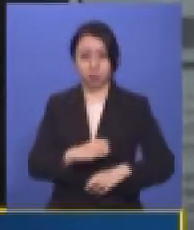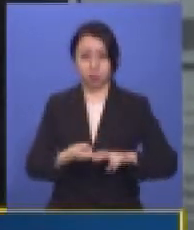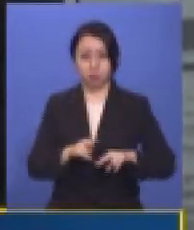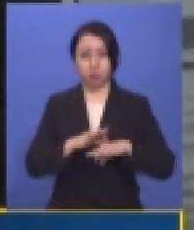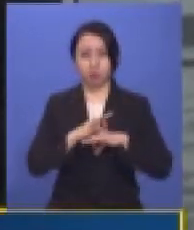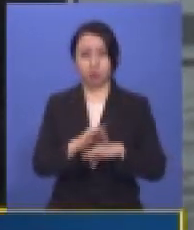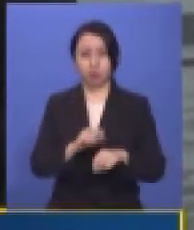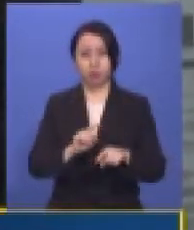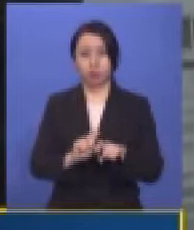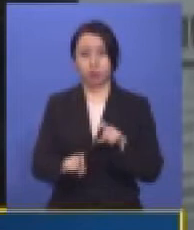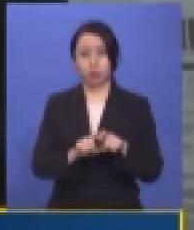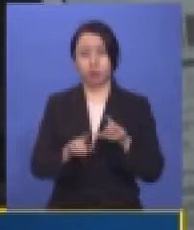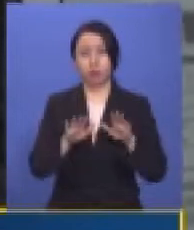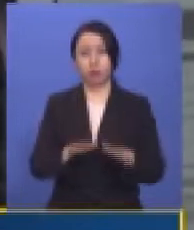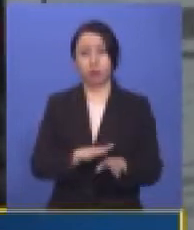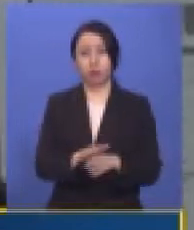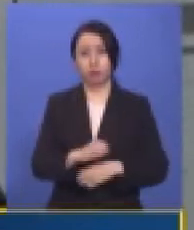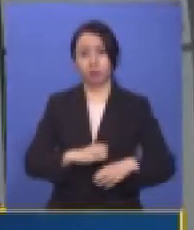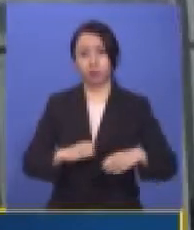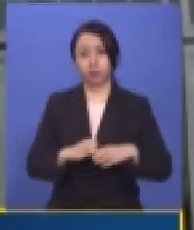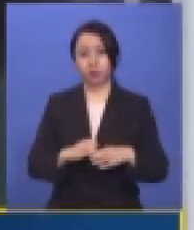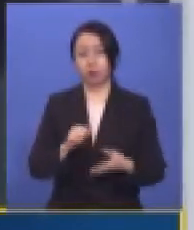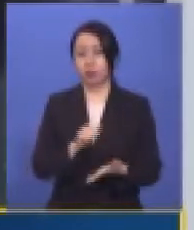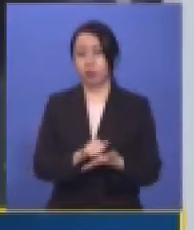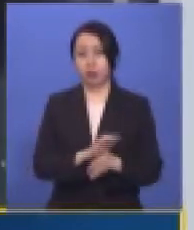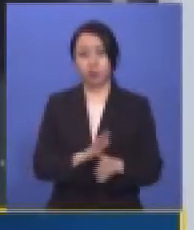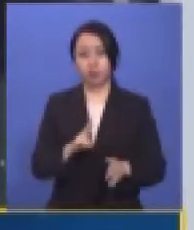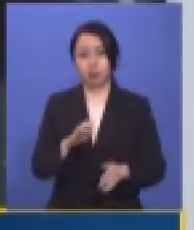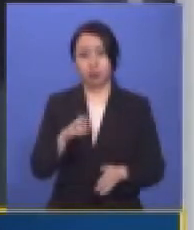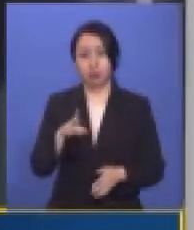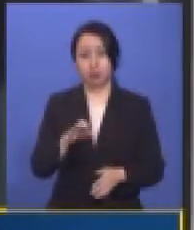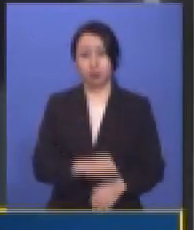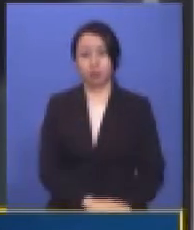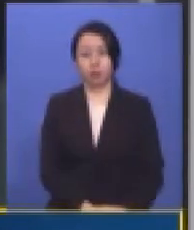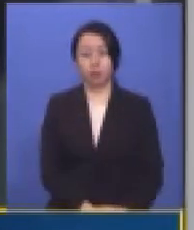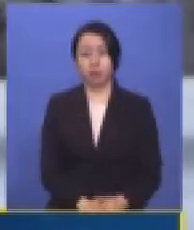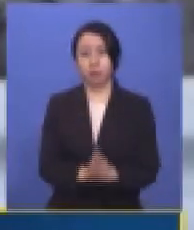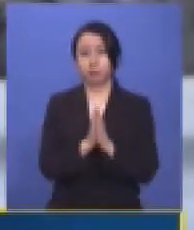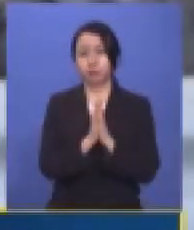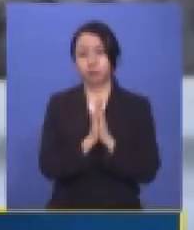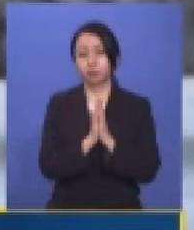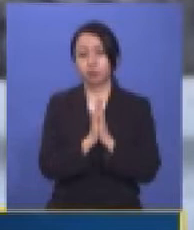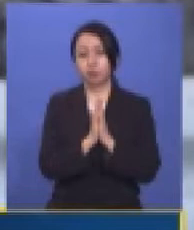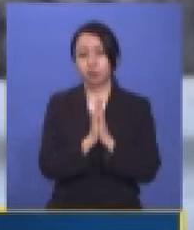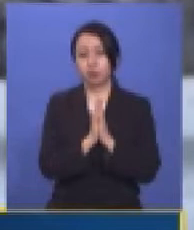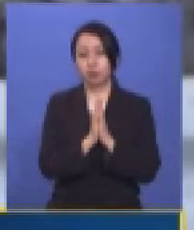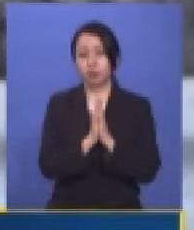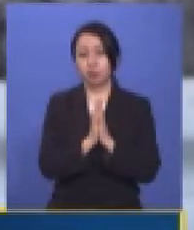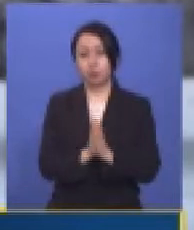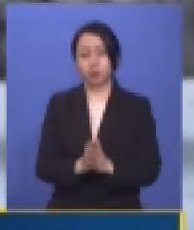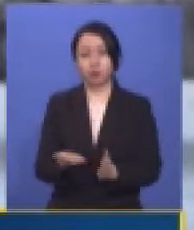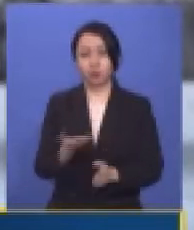проводятся внезапные рейды по местам реализации несертифицированной пиротехники. Убедительная просьба нашим